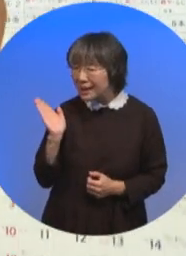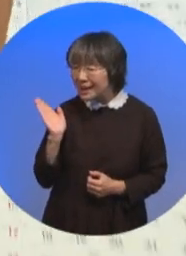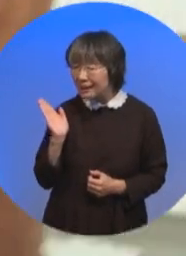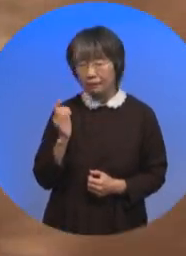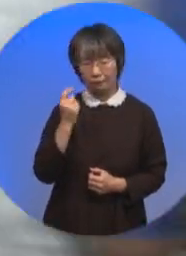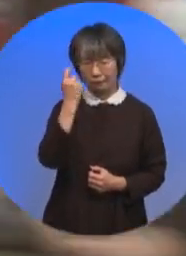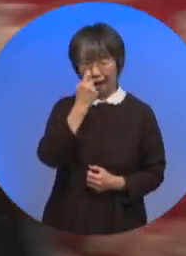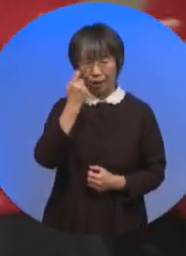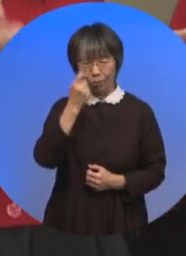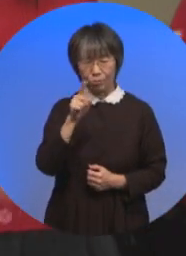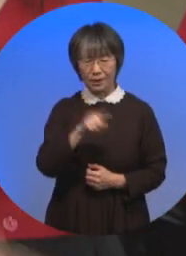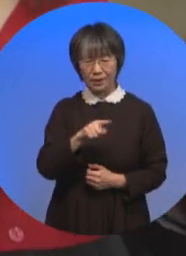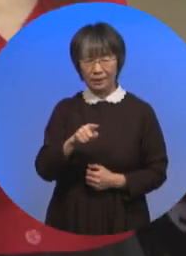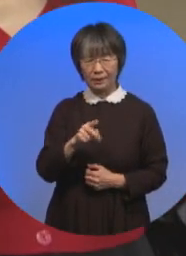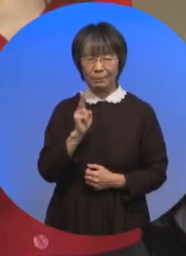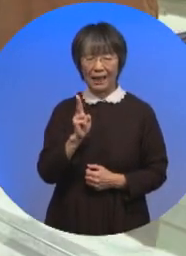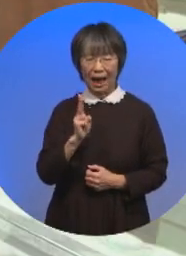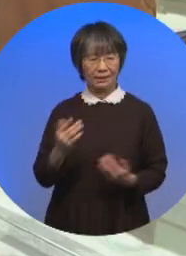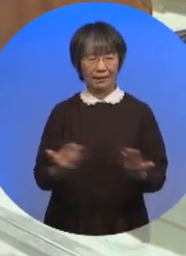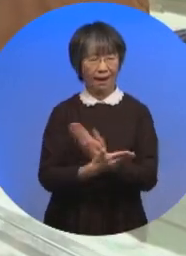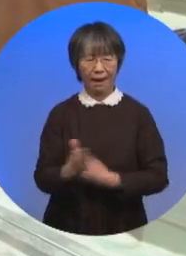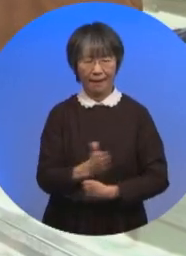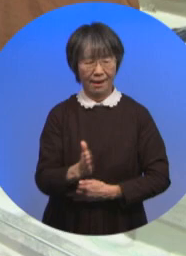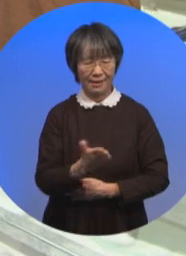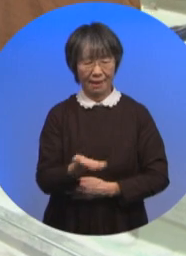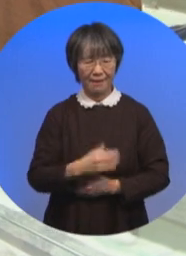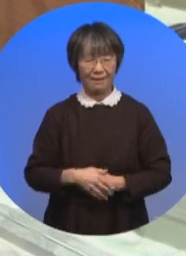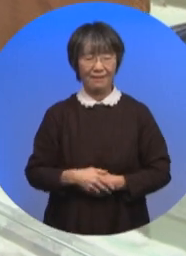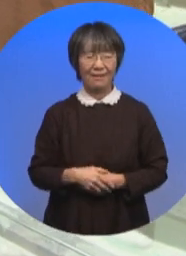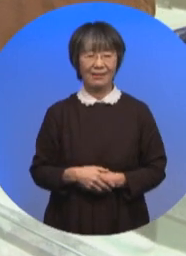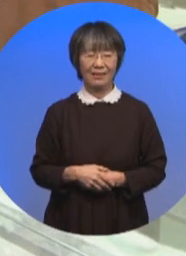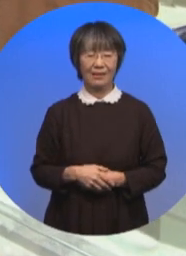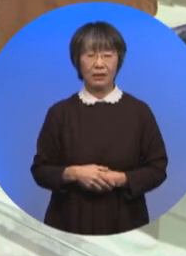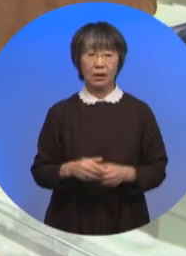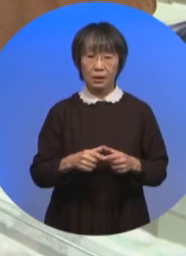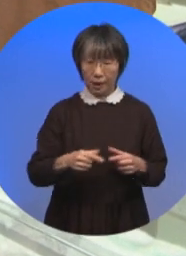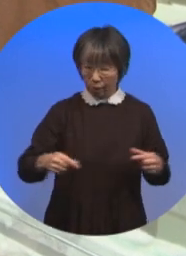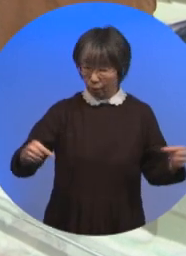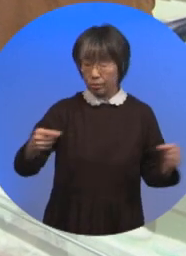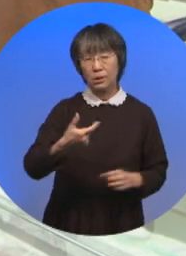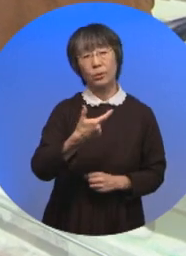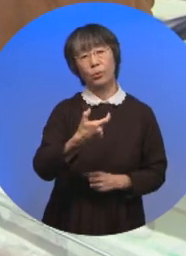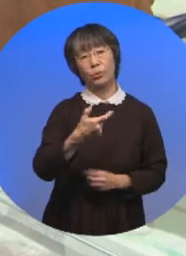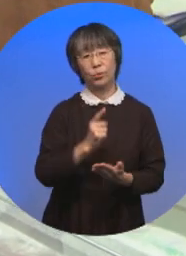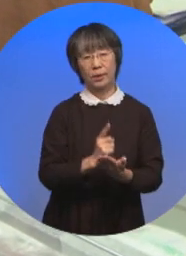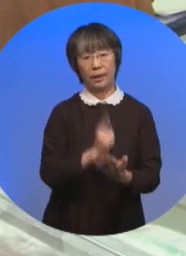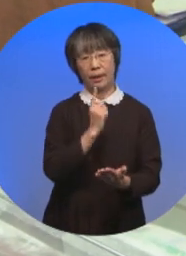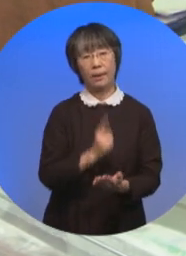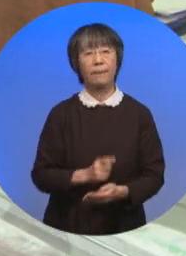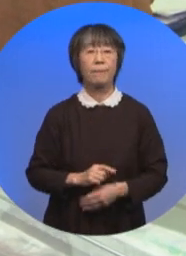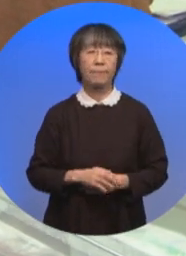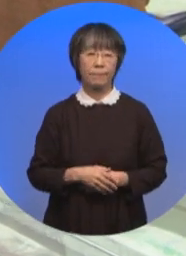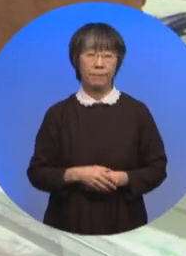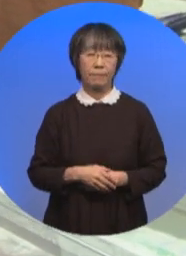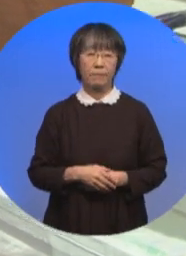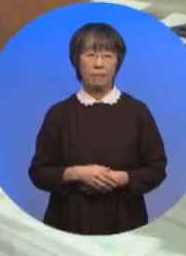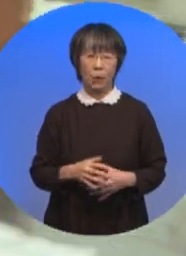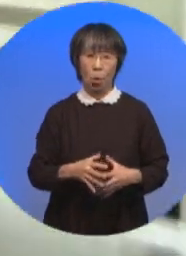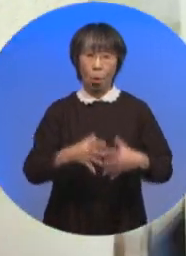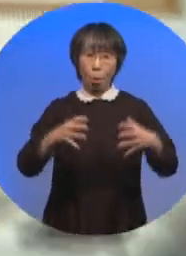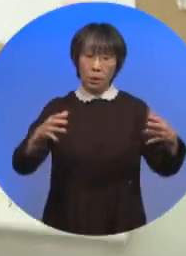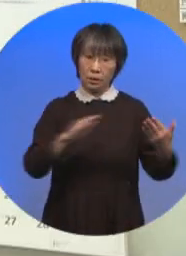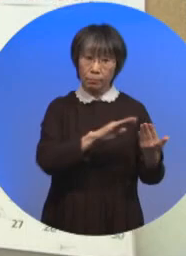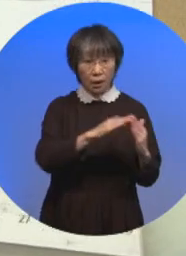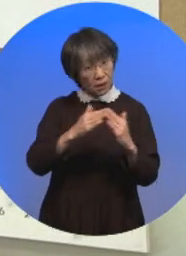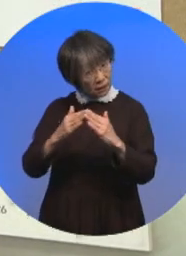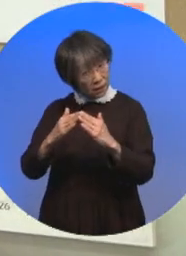に外国人の言葉がない の中核市 あのね、全国で6畳しかないんです、はい、 あだからでかい町み